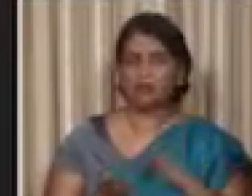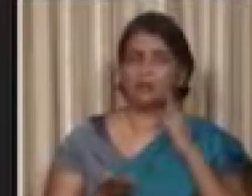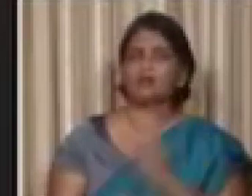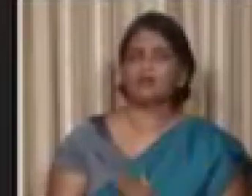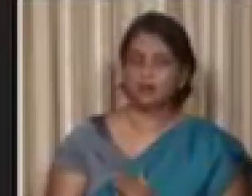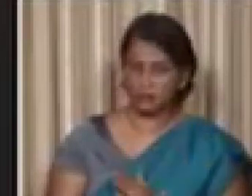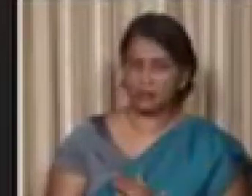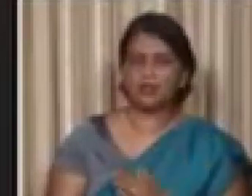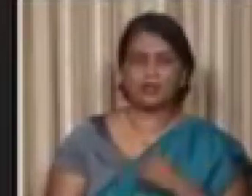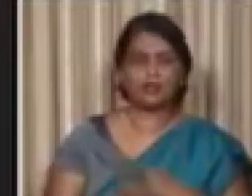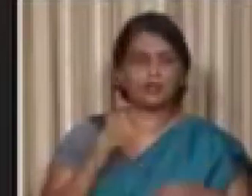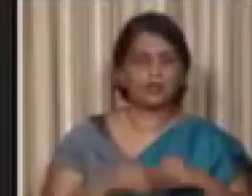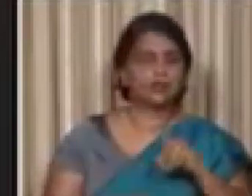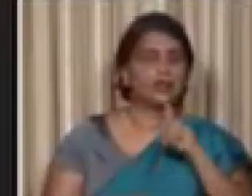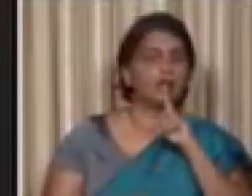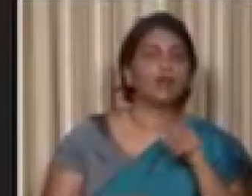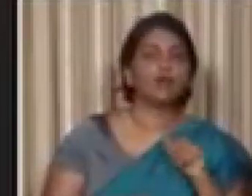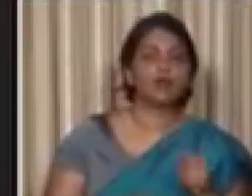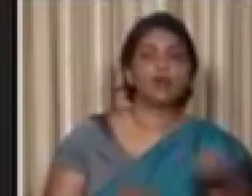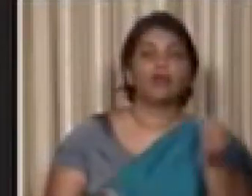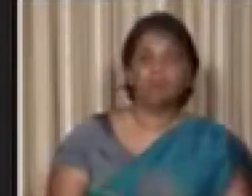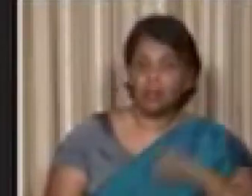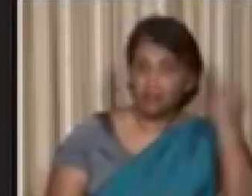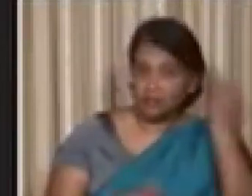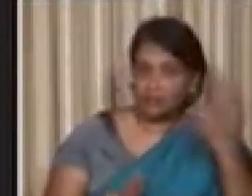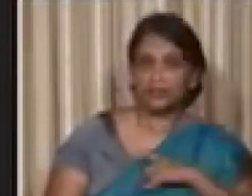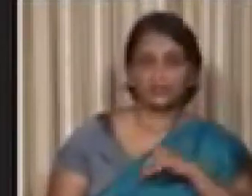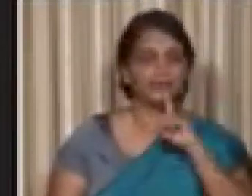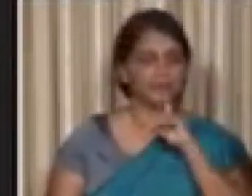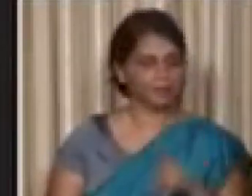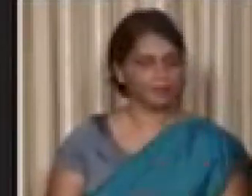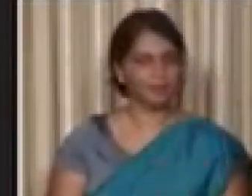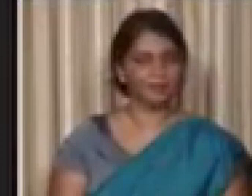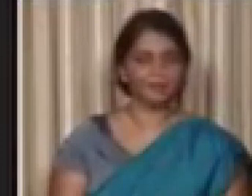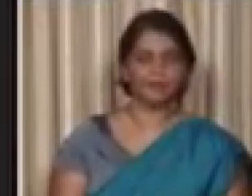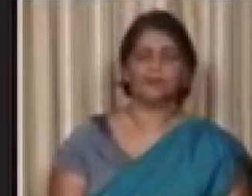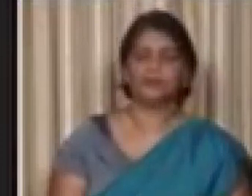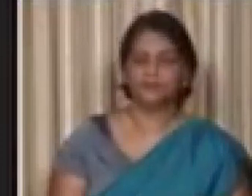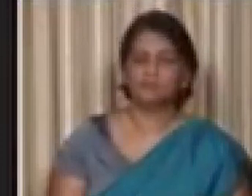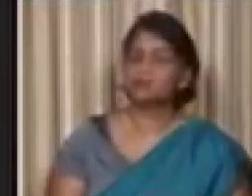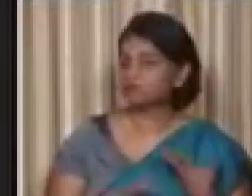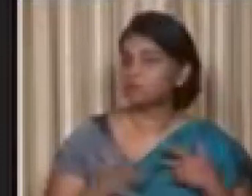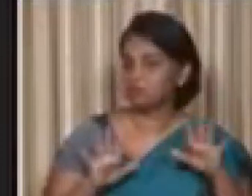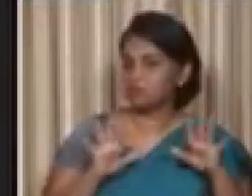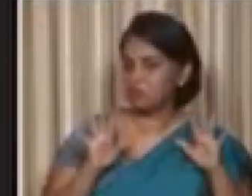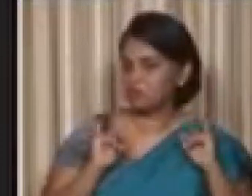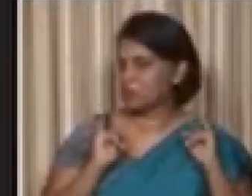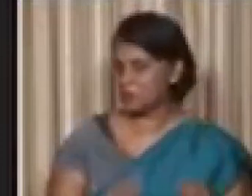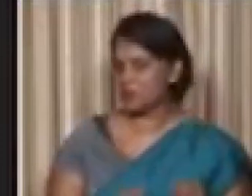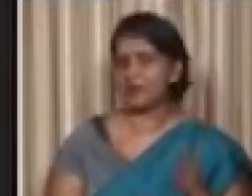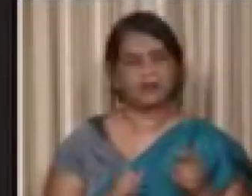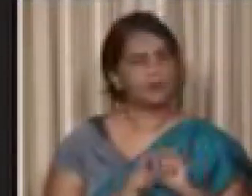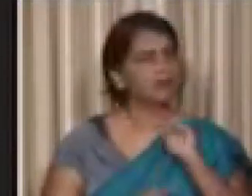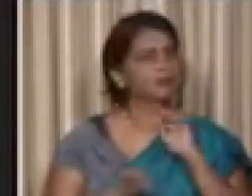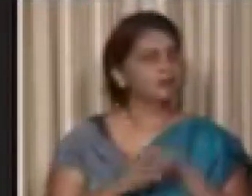කියනවා ඡන්දේ ප්‍රකාශ කරන්න කාටද කියලා තව කතාවක් කළා තමයි ඒකටත් ඡන්දේ ප්‍රකාශ කරා. බලන්න මොන තරම් නරක විදියටද මේ